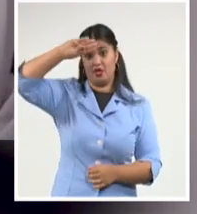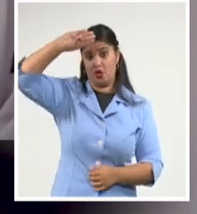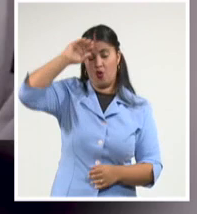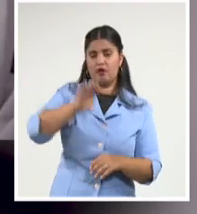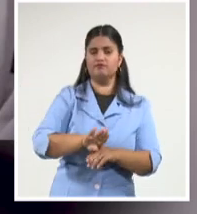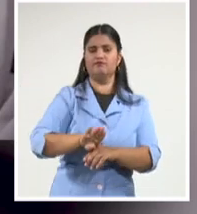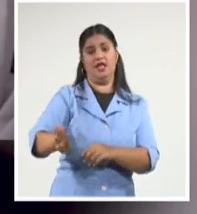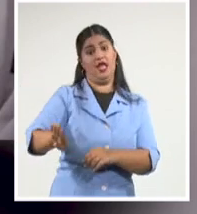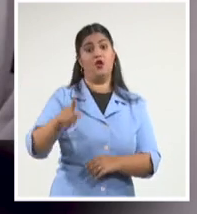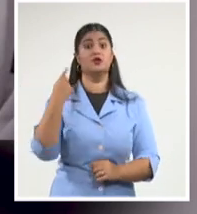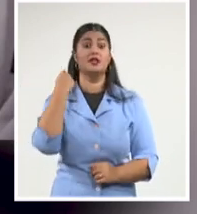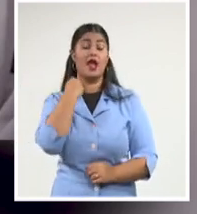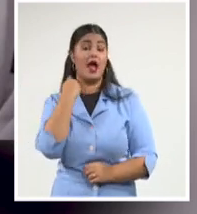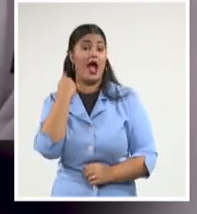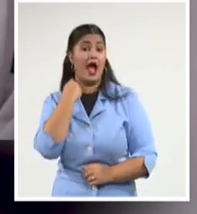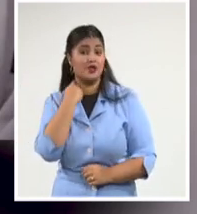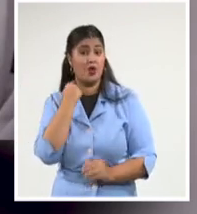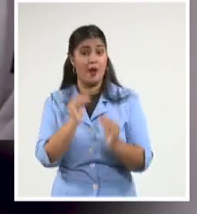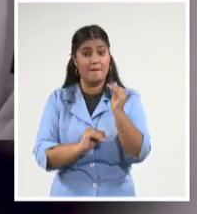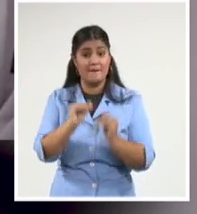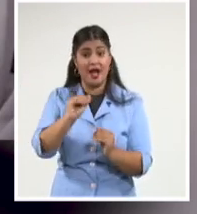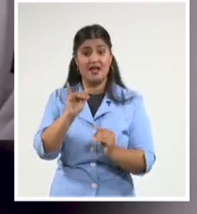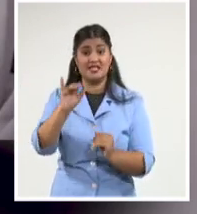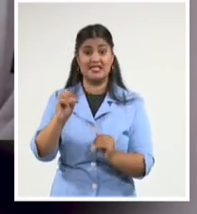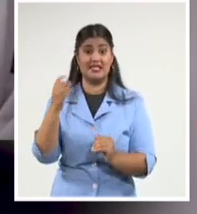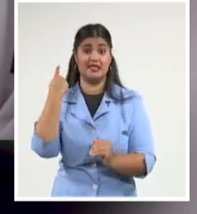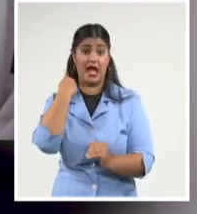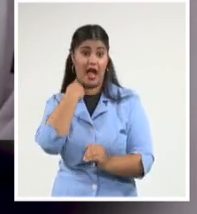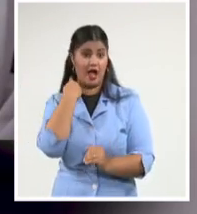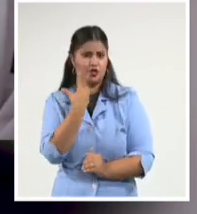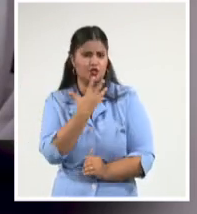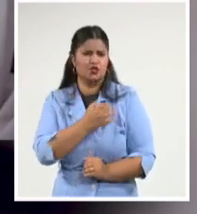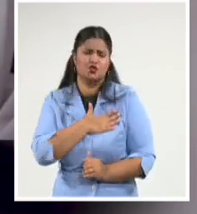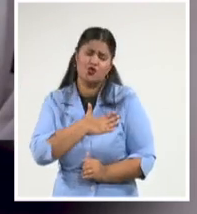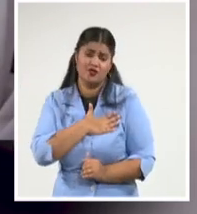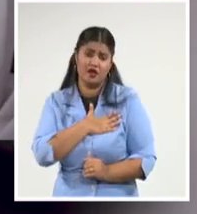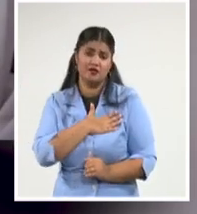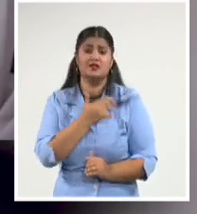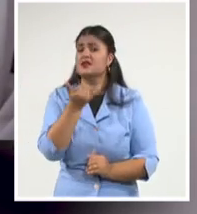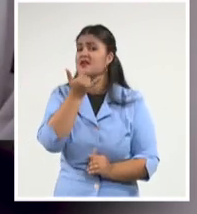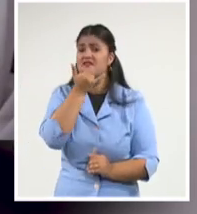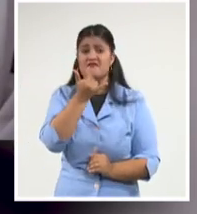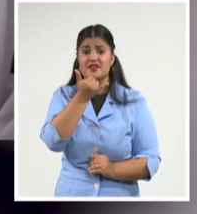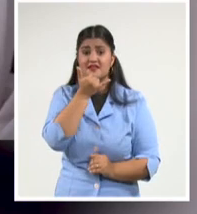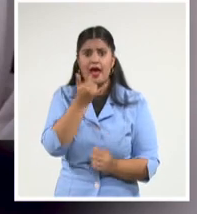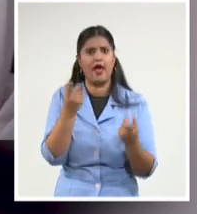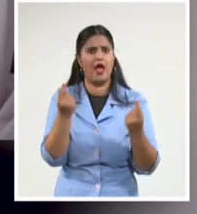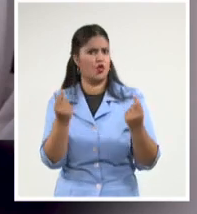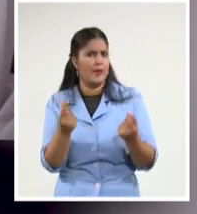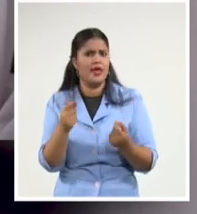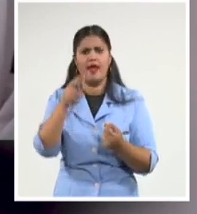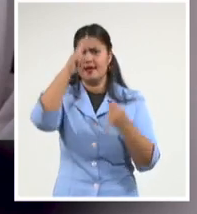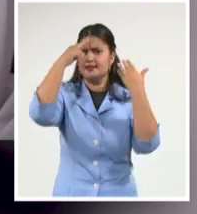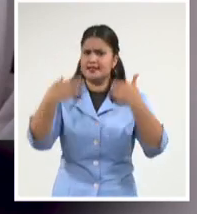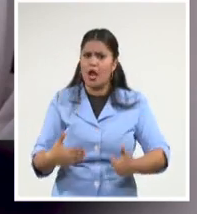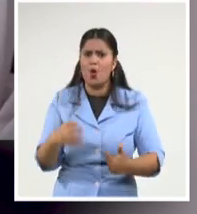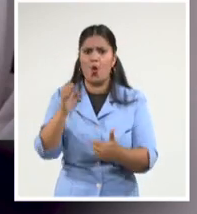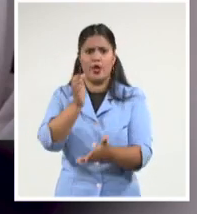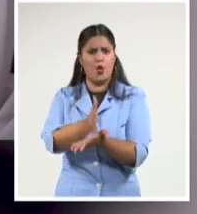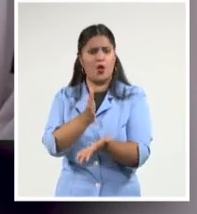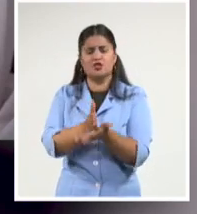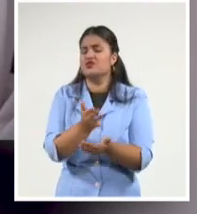ένα εξοντοτικό εμπάρκο από τις ΗΠΑ, παρά το γεγονός ότι η ίδια Γενική Συνέλευση του Οργανισμού Ηνωμένων Εθνών έχει